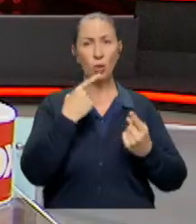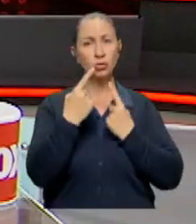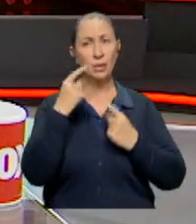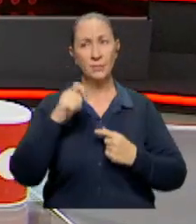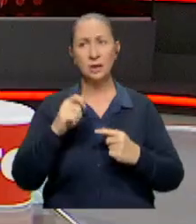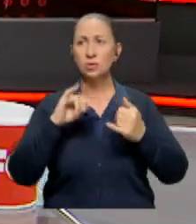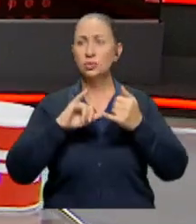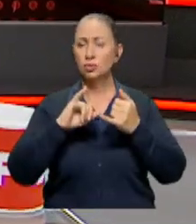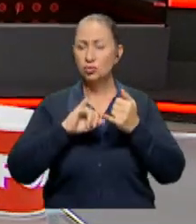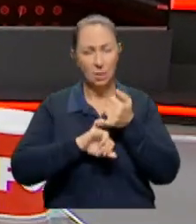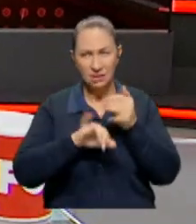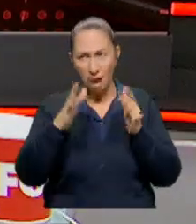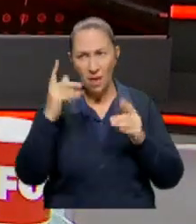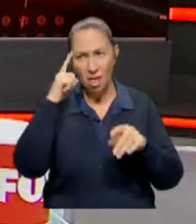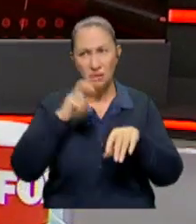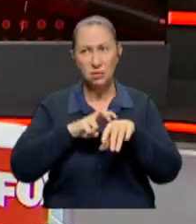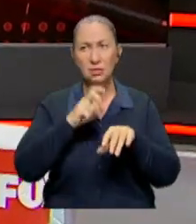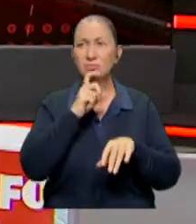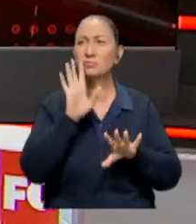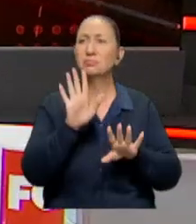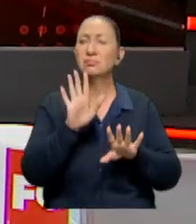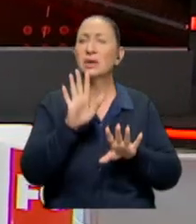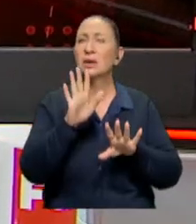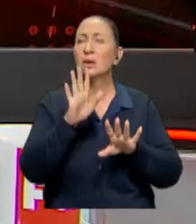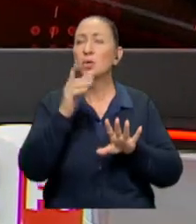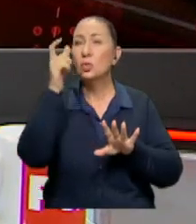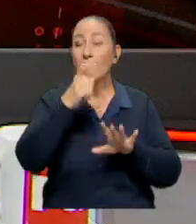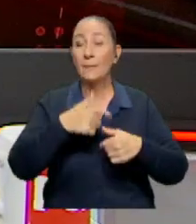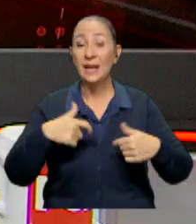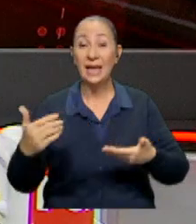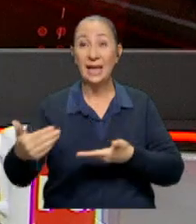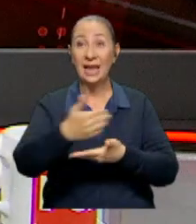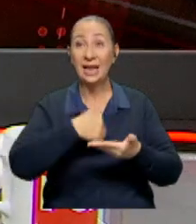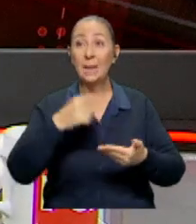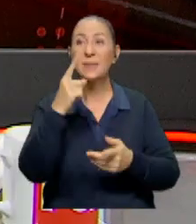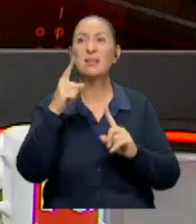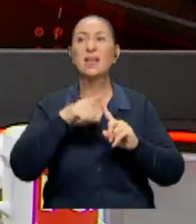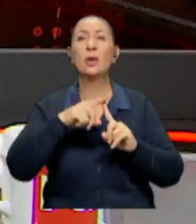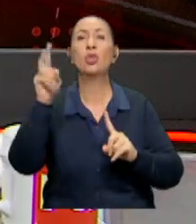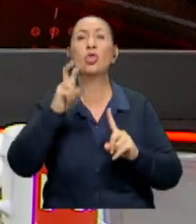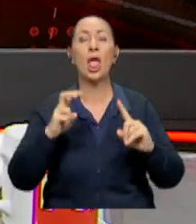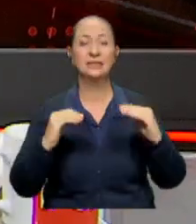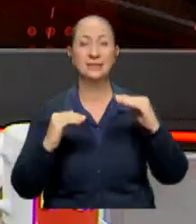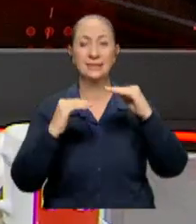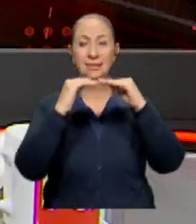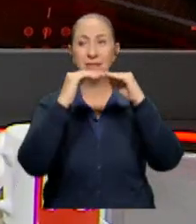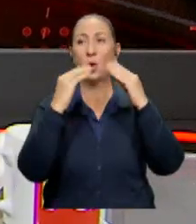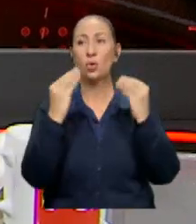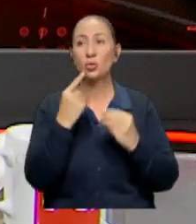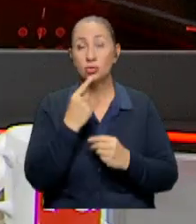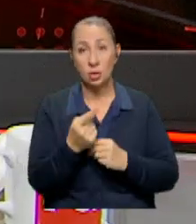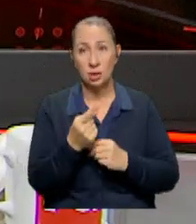yaptı. Cumartesiydi yanlış hatırlamıyorsam. Mesela Türkiye'nin milli gelirinin 1 trilyon dolar sınırına getirdiklerini